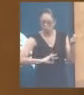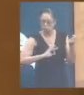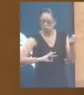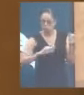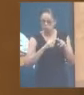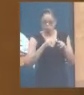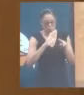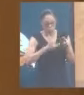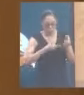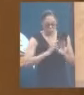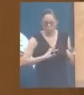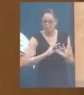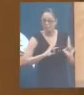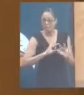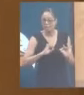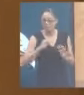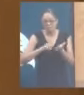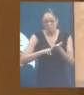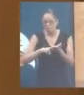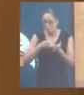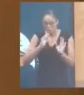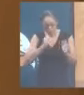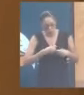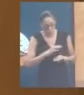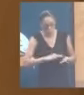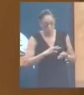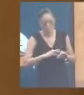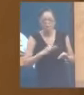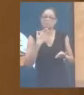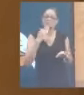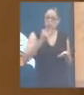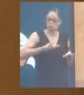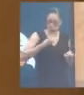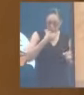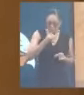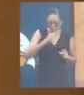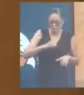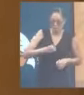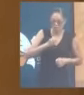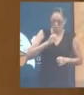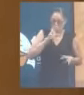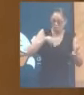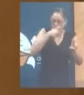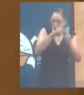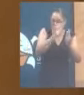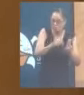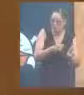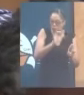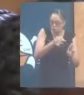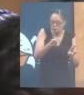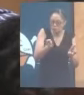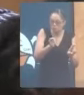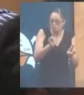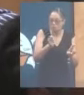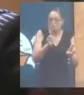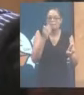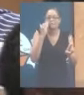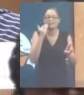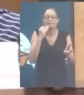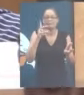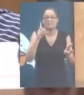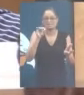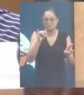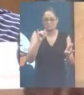l'ai pas reçu. En toute sincérité, je ne l'ai pas reçu. Si j'avais reçu, j'aurais réagi. Madame Di Geronimo, qui n'est